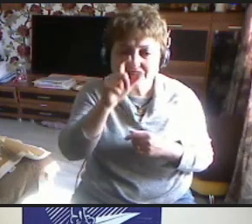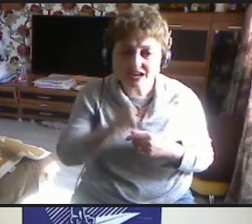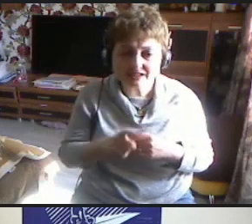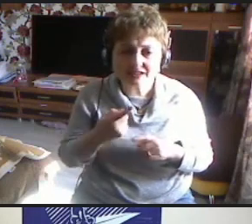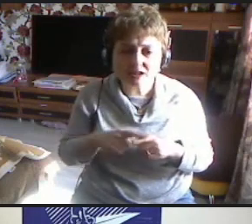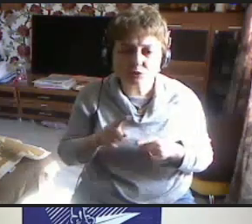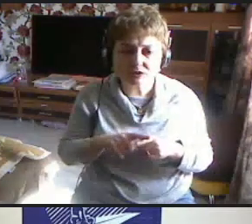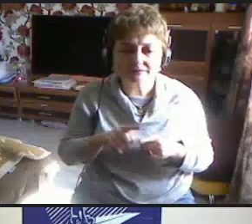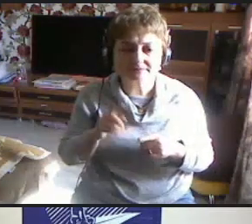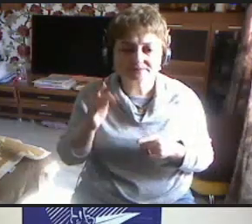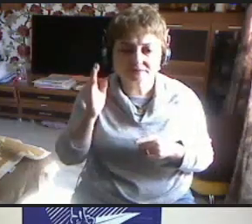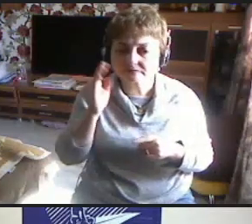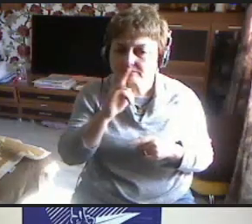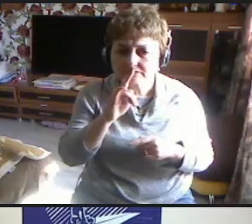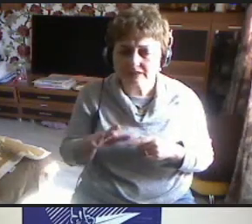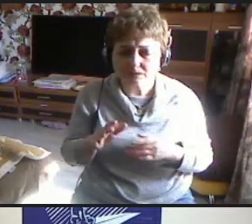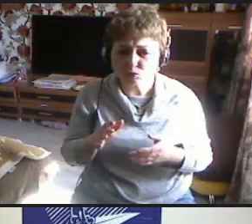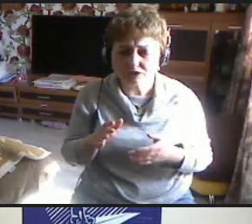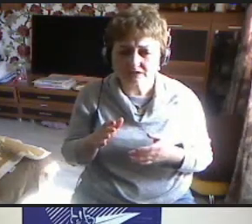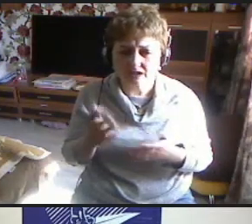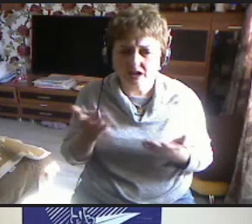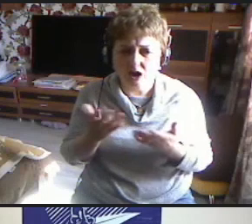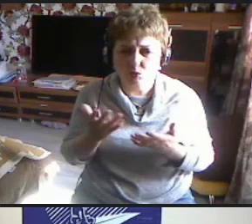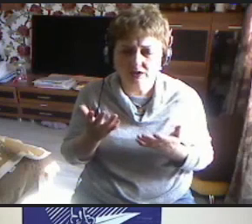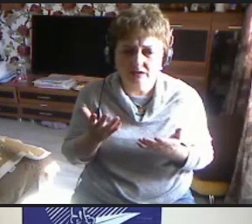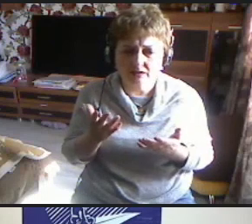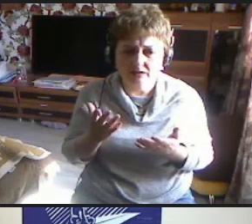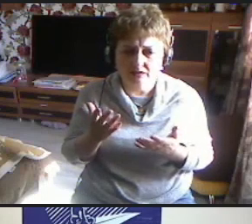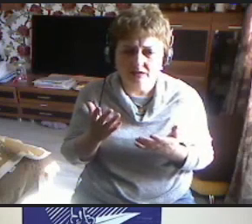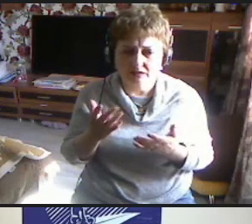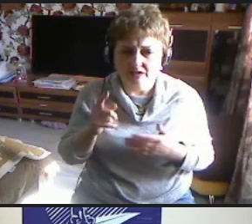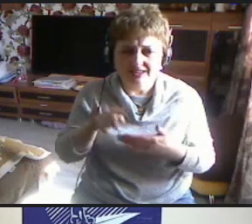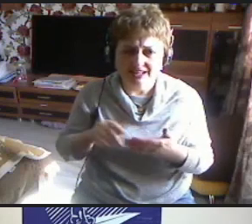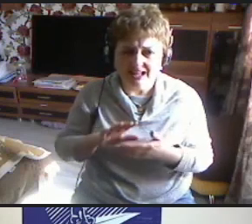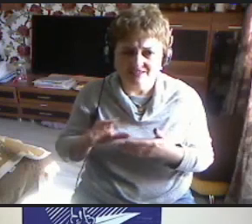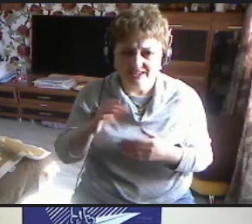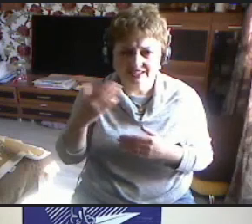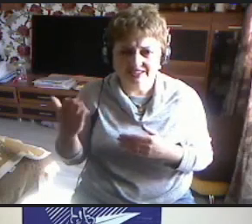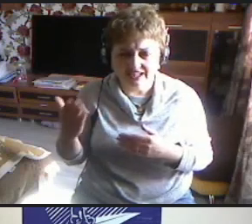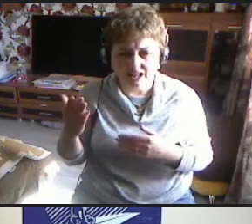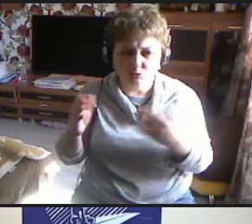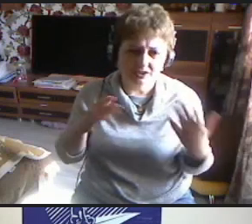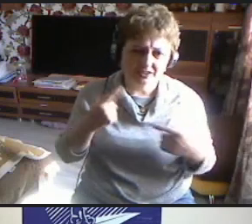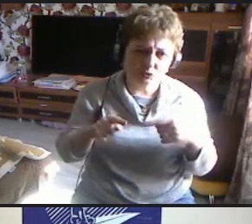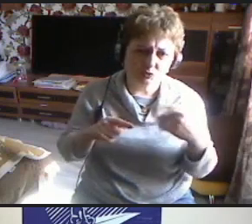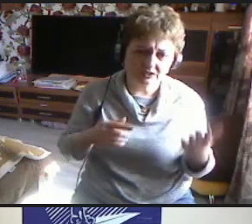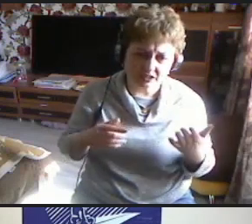не будет какое-то недоверие со стороны одной или другой стороны, то вот этот